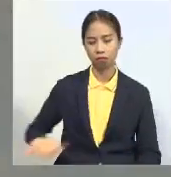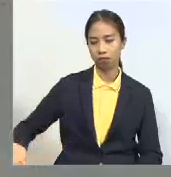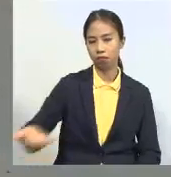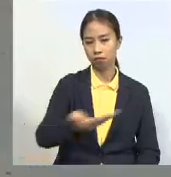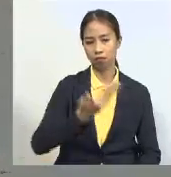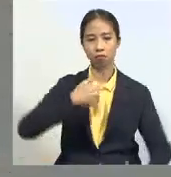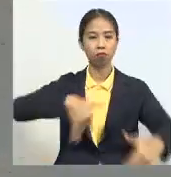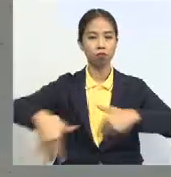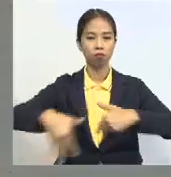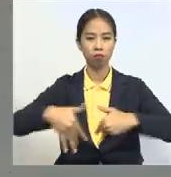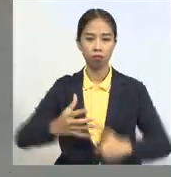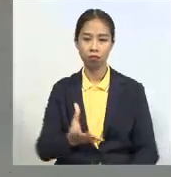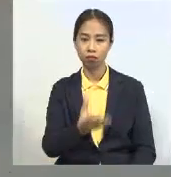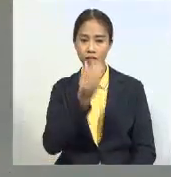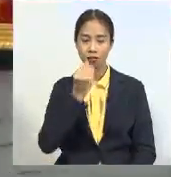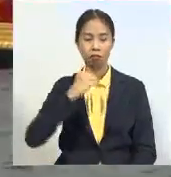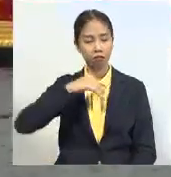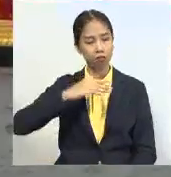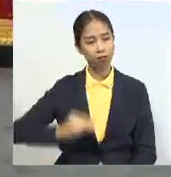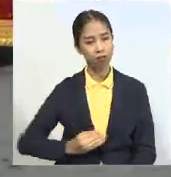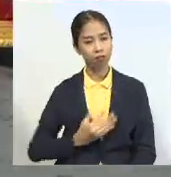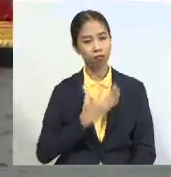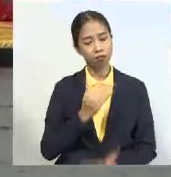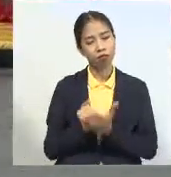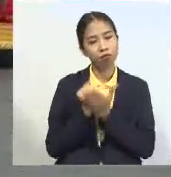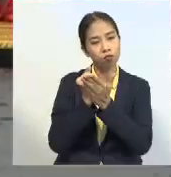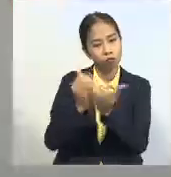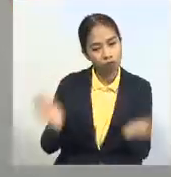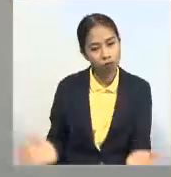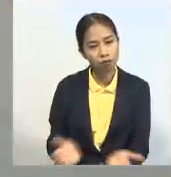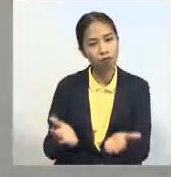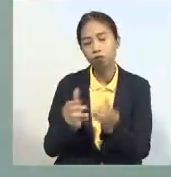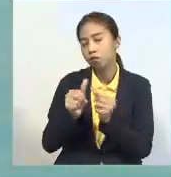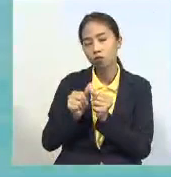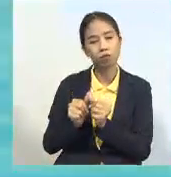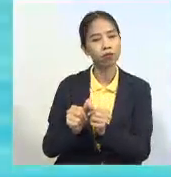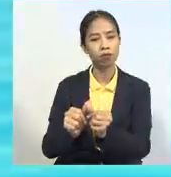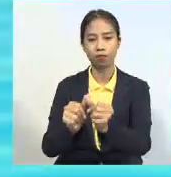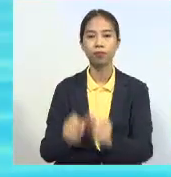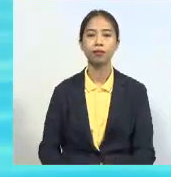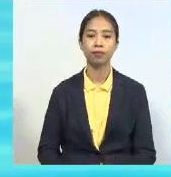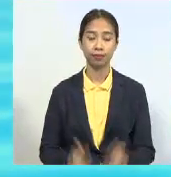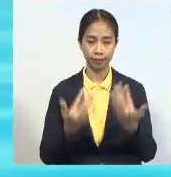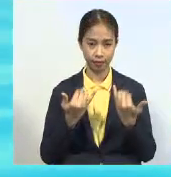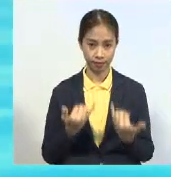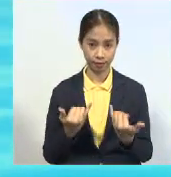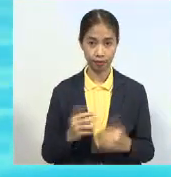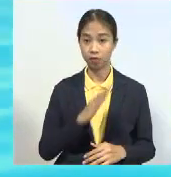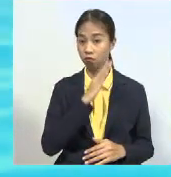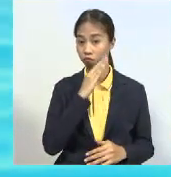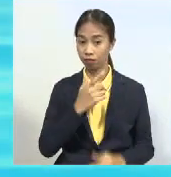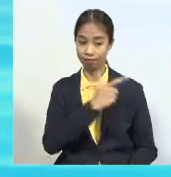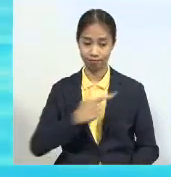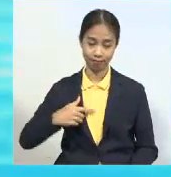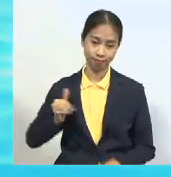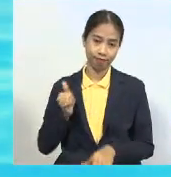ไทยทุกคนภาคภูมิใจและร่วมกันอนุรักษ์ให้คงอยู่ต่อไปทั้งนี้เมื่อเสด็จขึ้นจากท่าน้ำรา